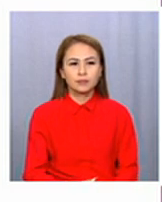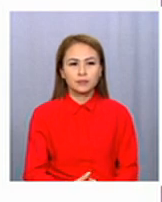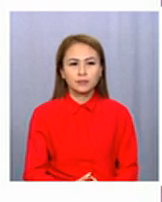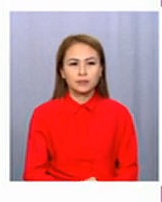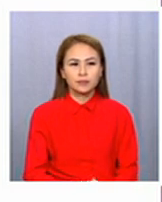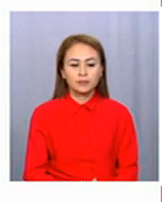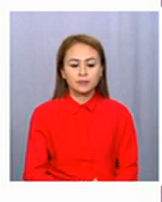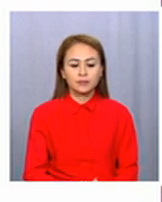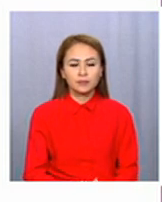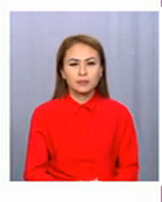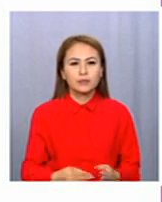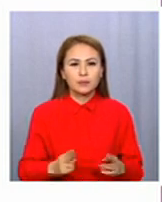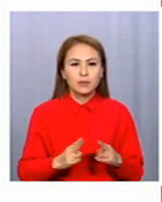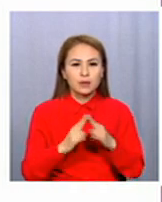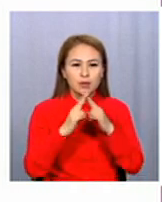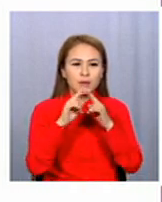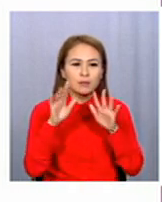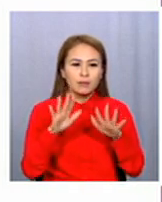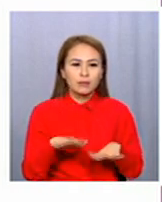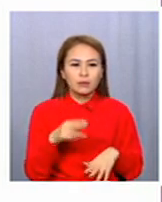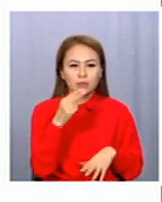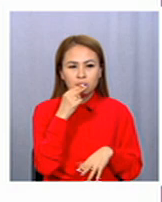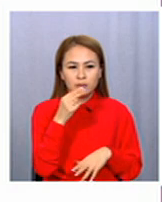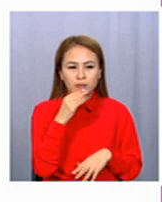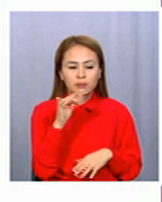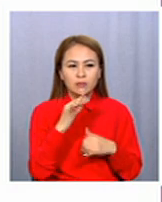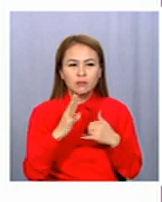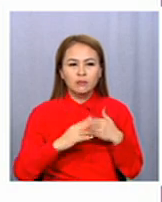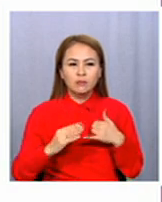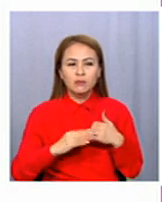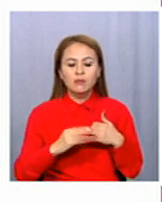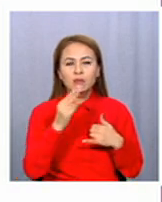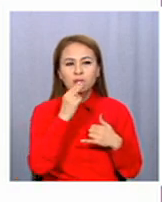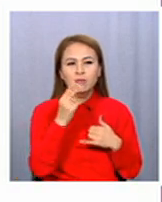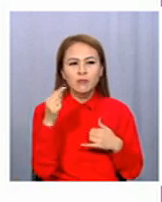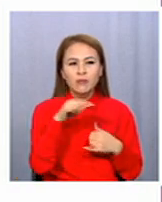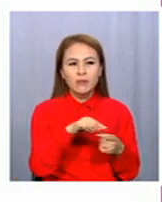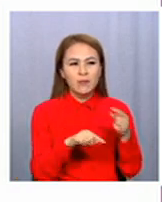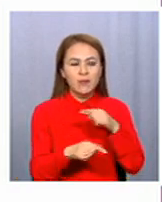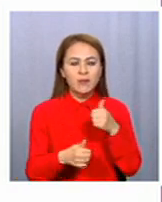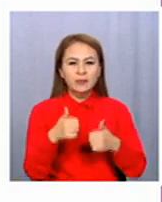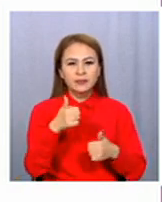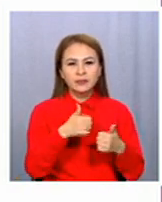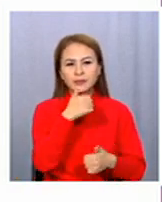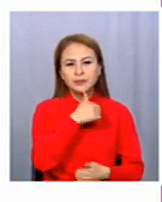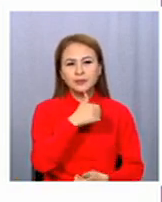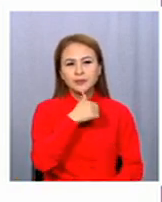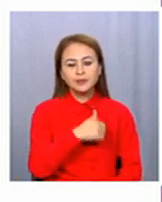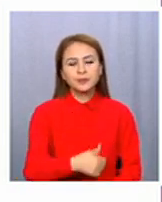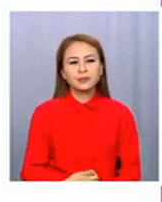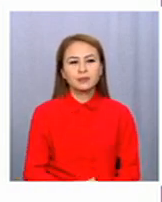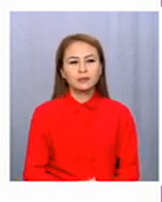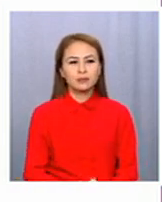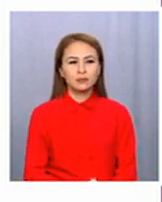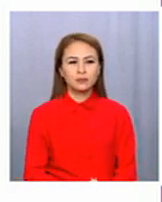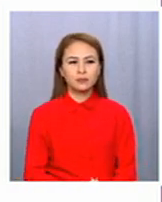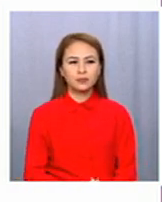көрейік. Ғарыштағы тағамды және жердегі тағамды бір-бірімен салыстырып көрейік.